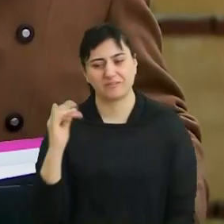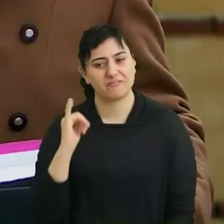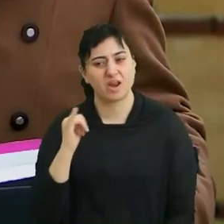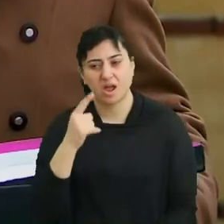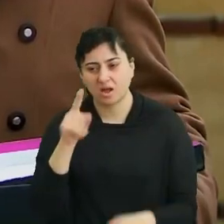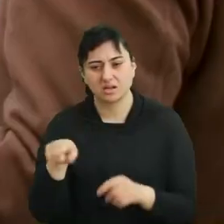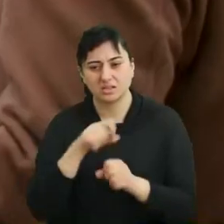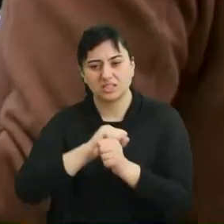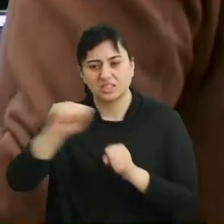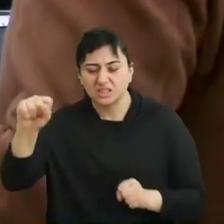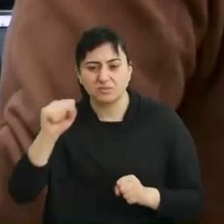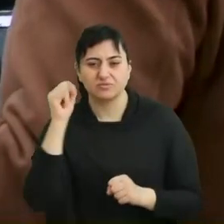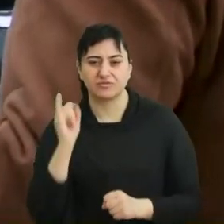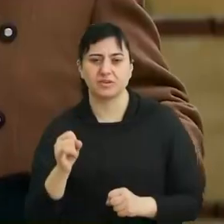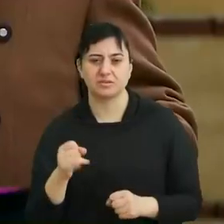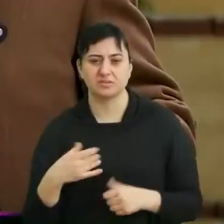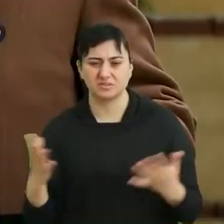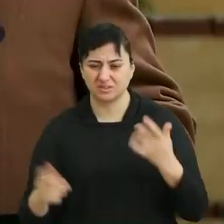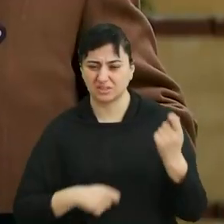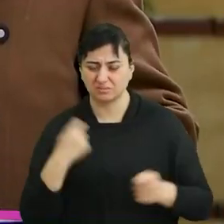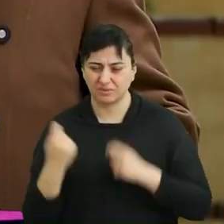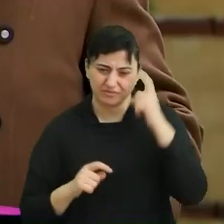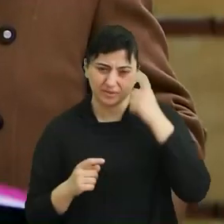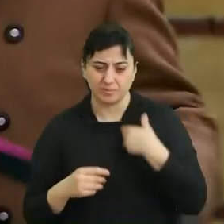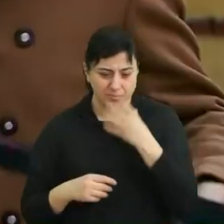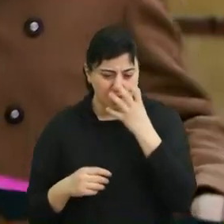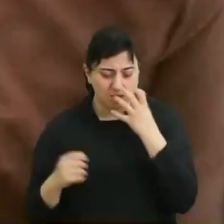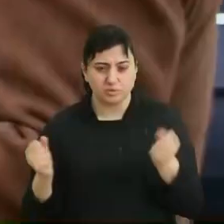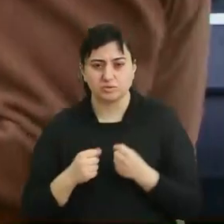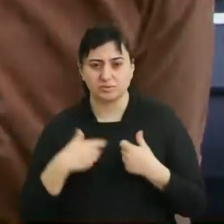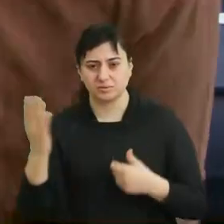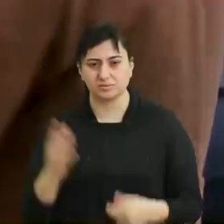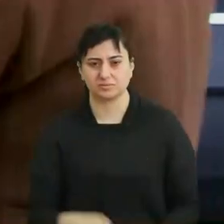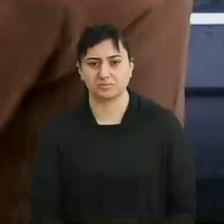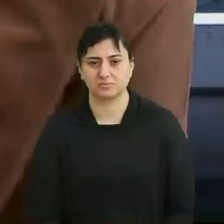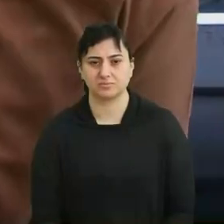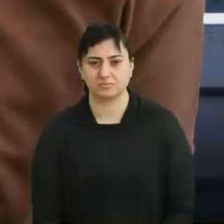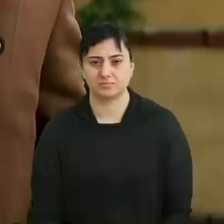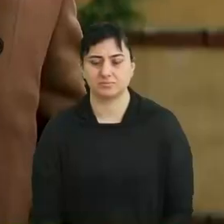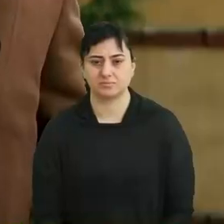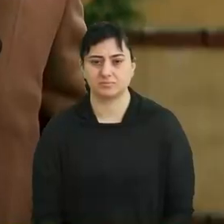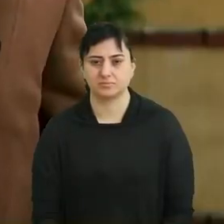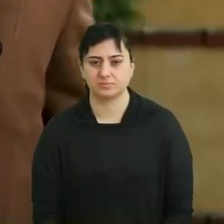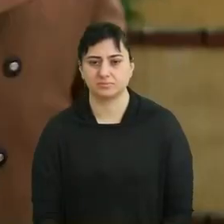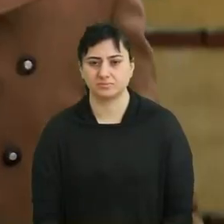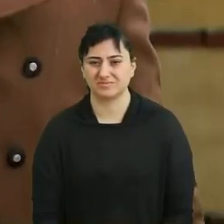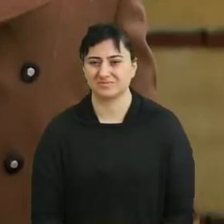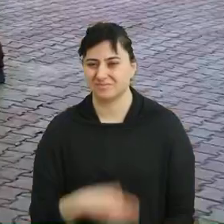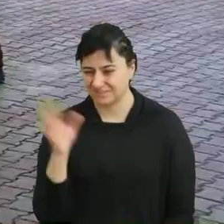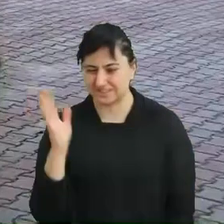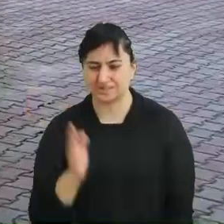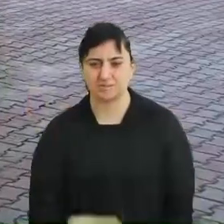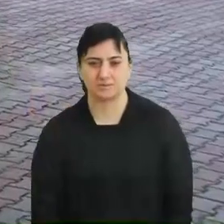Yırtarım senin ağzını, yüzünü. Saçma sapan fikirlerin yüzünden beni burada bekletiyorsun. Kutuyu Şükrü'nün kafasına geçirdi. Çıkın